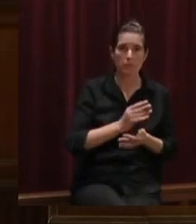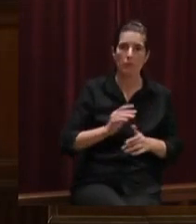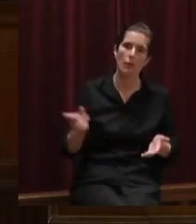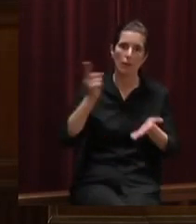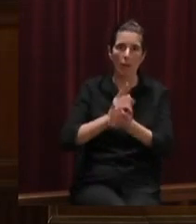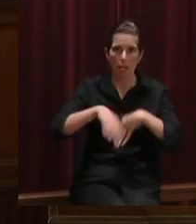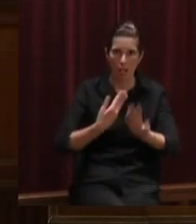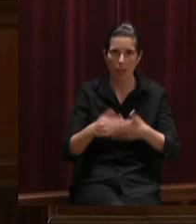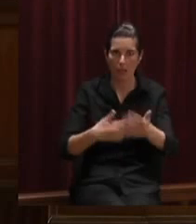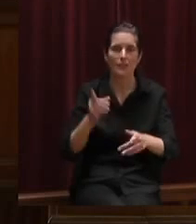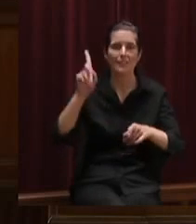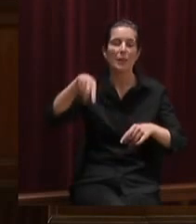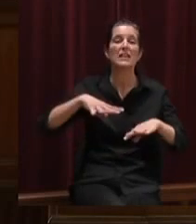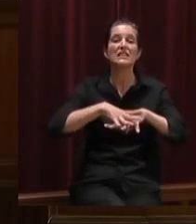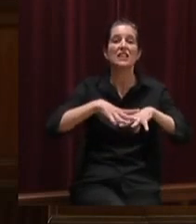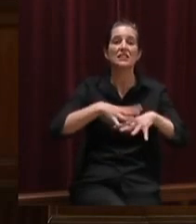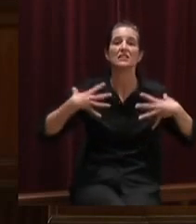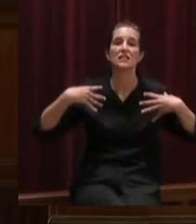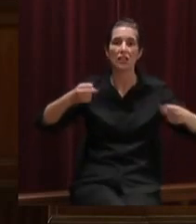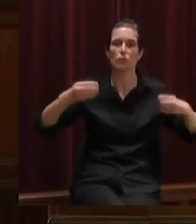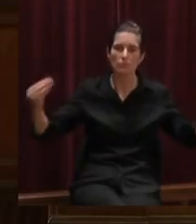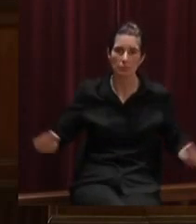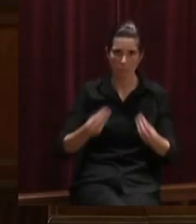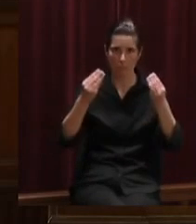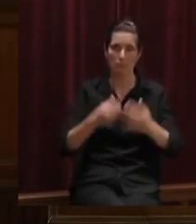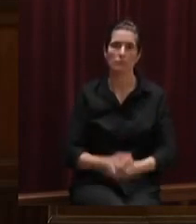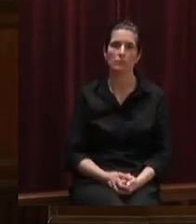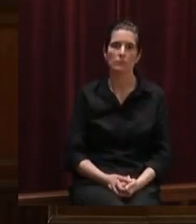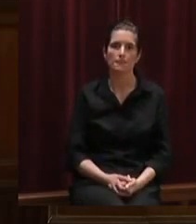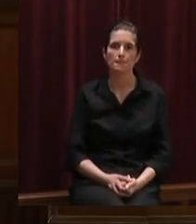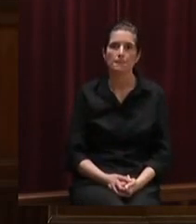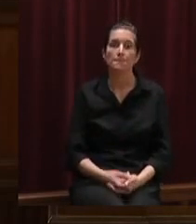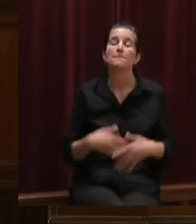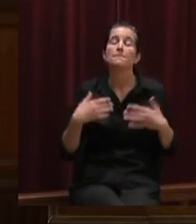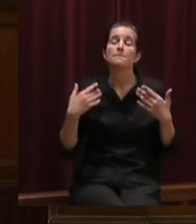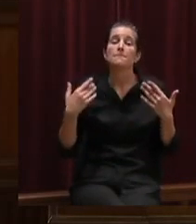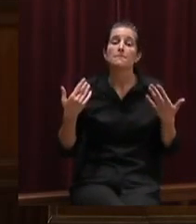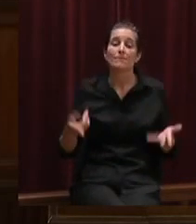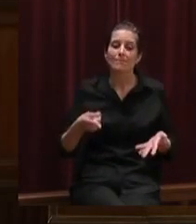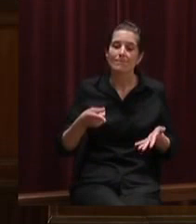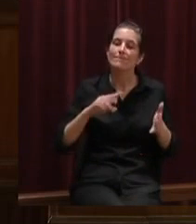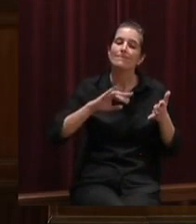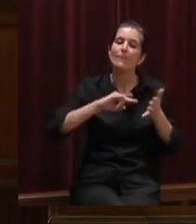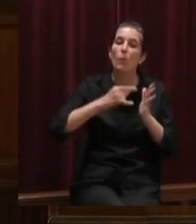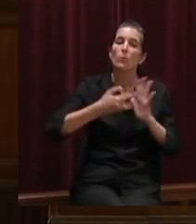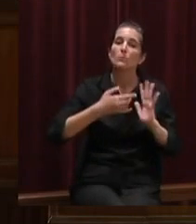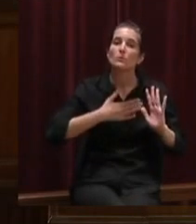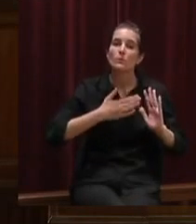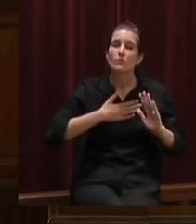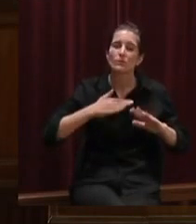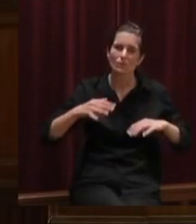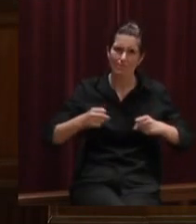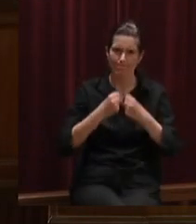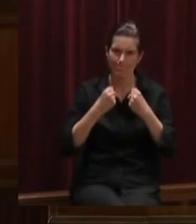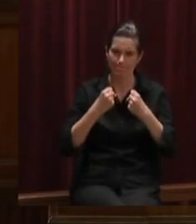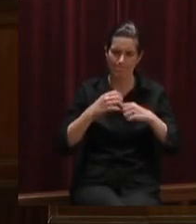la xarxa de centres de salut i de residències. Aquests són els fonaments d'un projecte sòlid i en marxa, un projecte